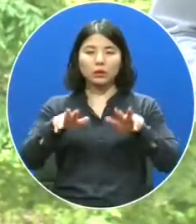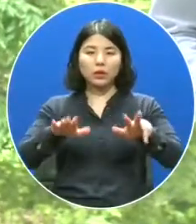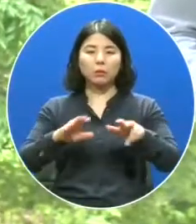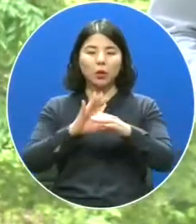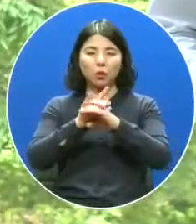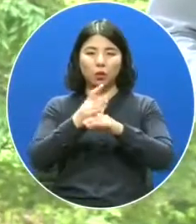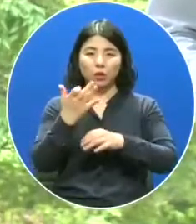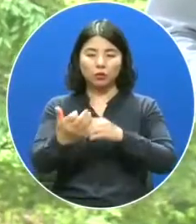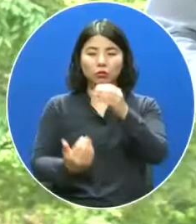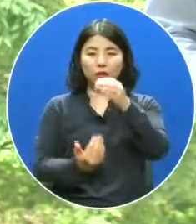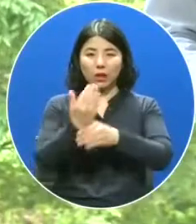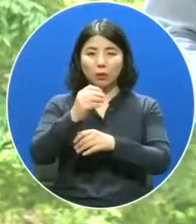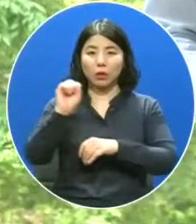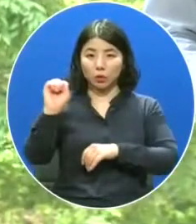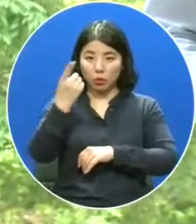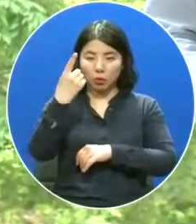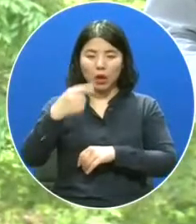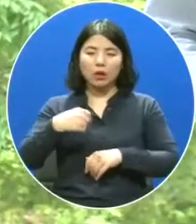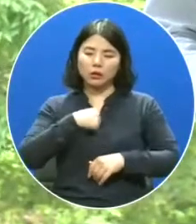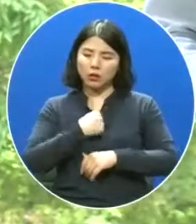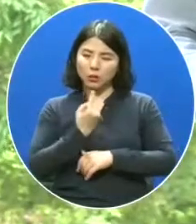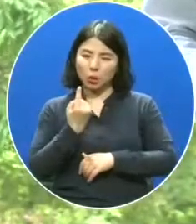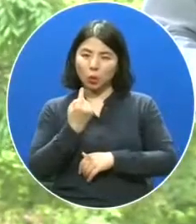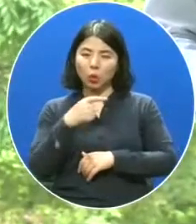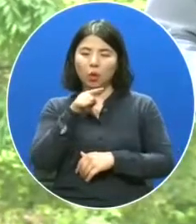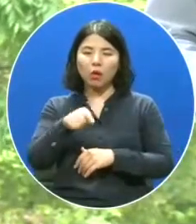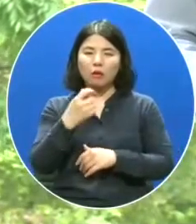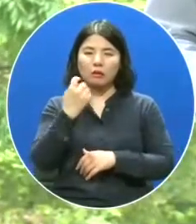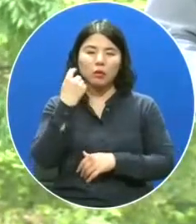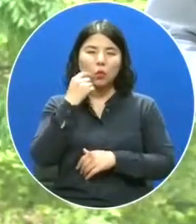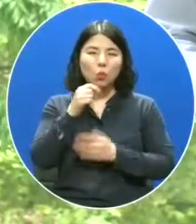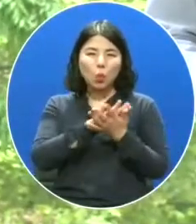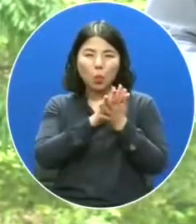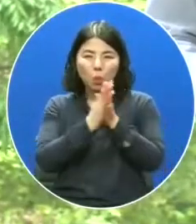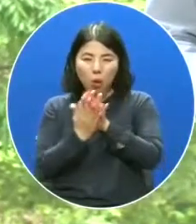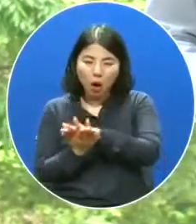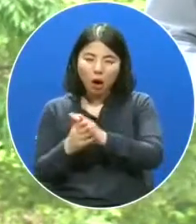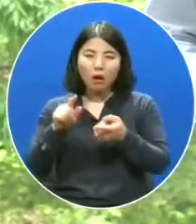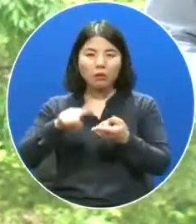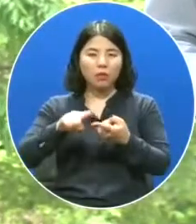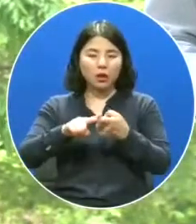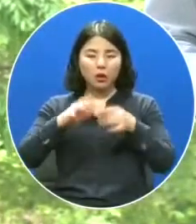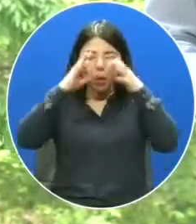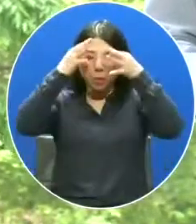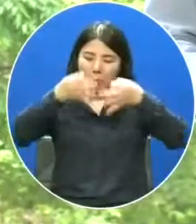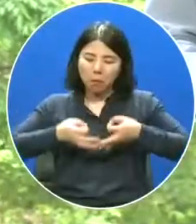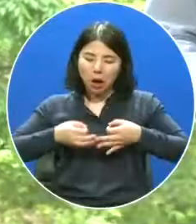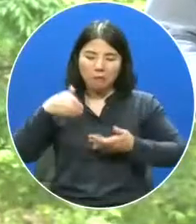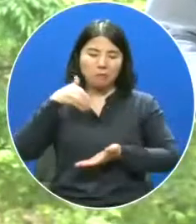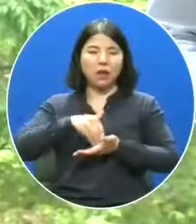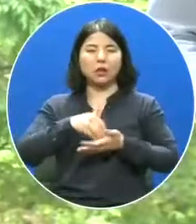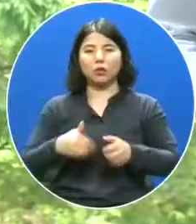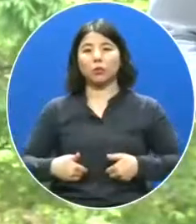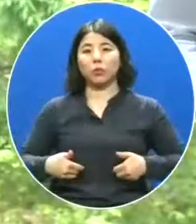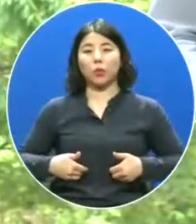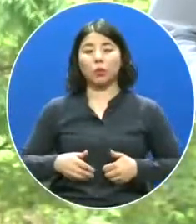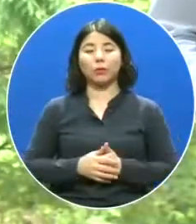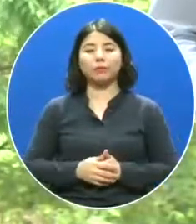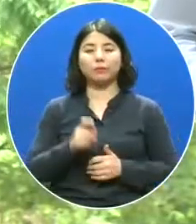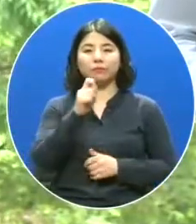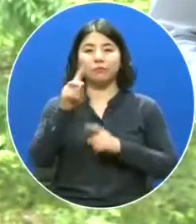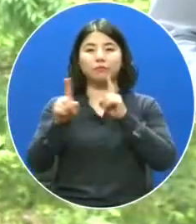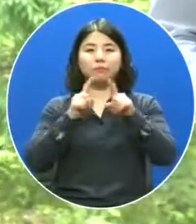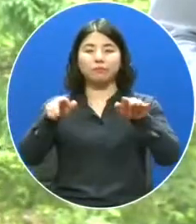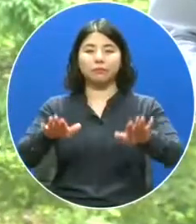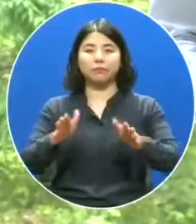코로나19 사태를 계기로 자신들이 얼마나 황색 언론화되어 있는지를 되돌아보고 반성해야 합니다.